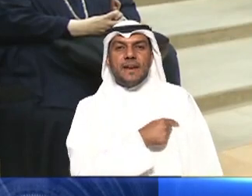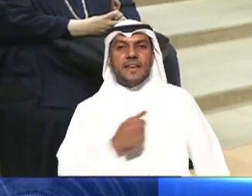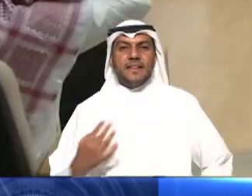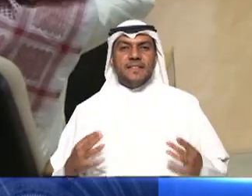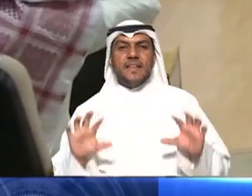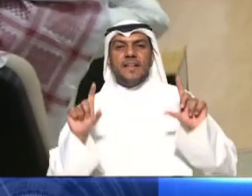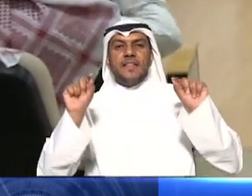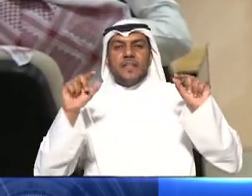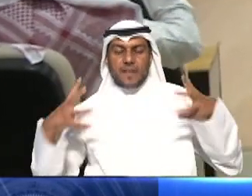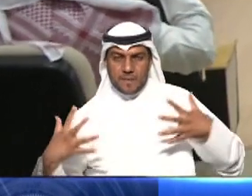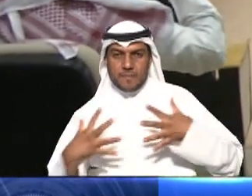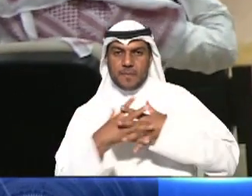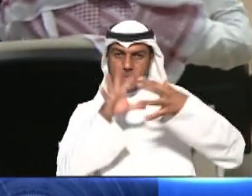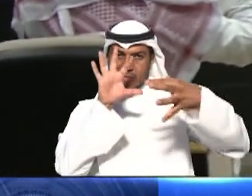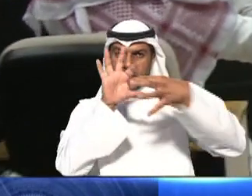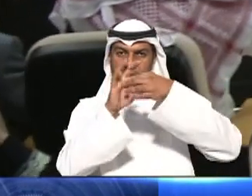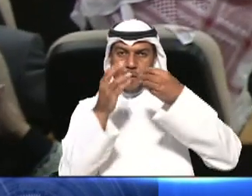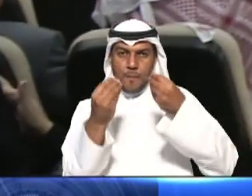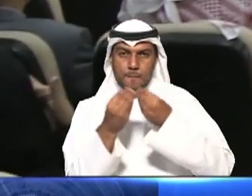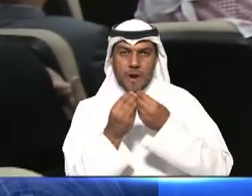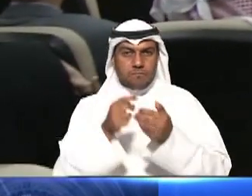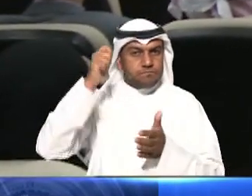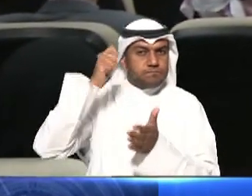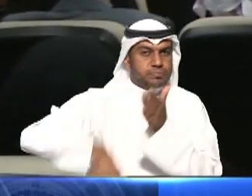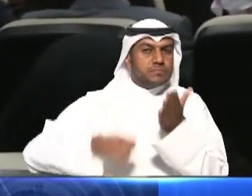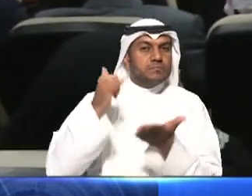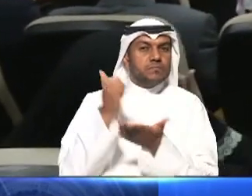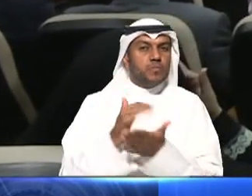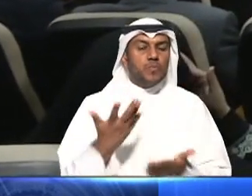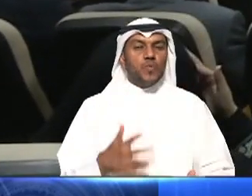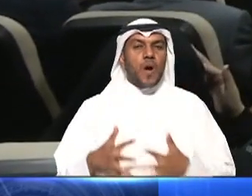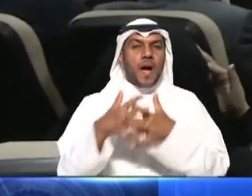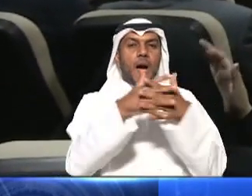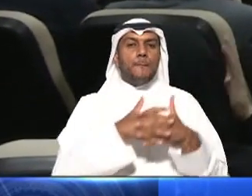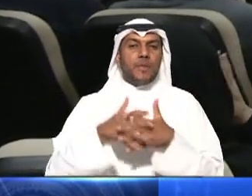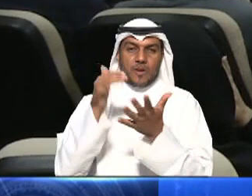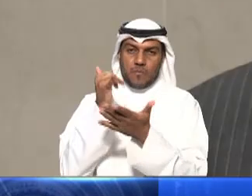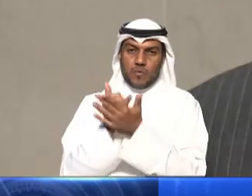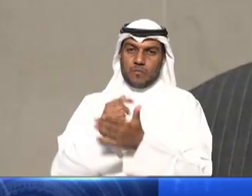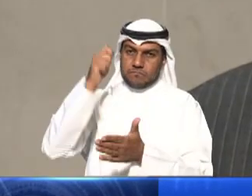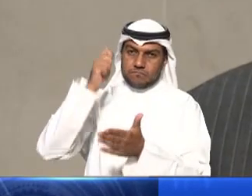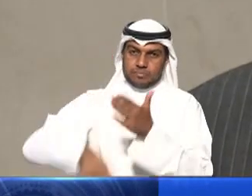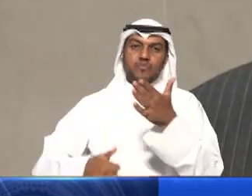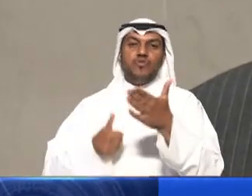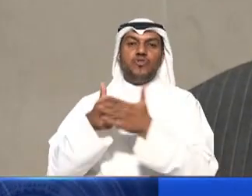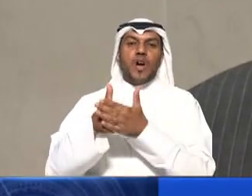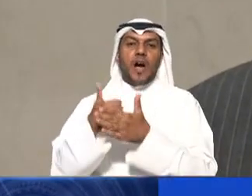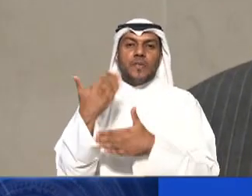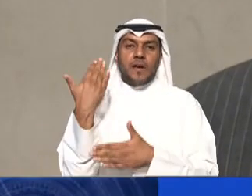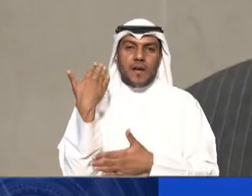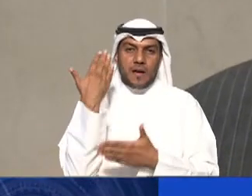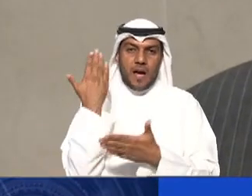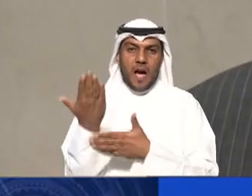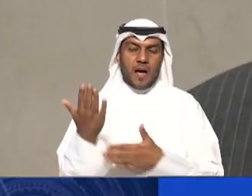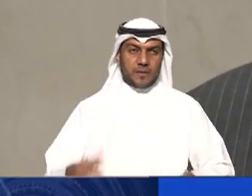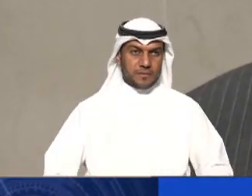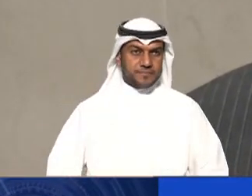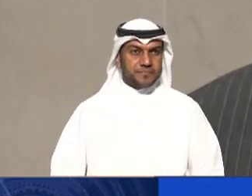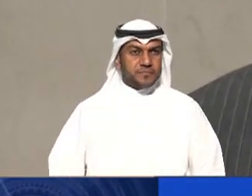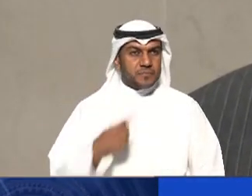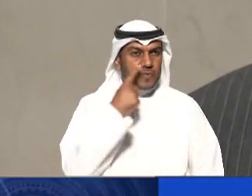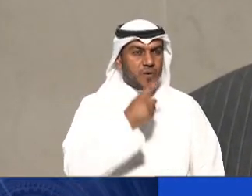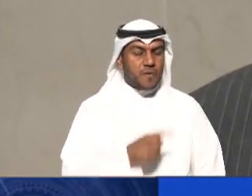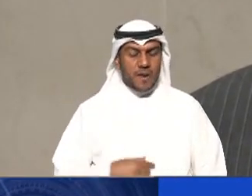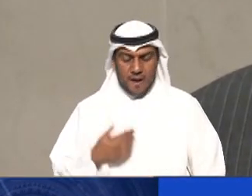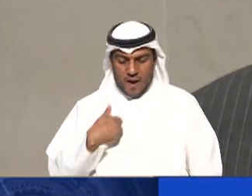برامج علاج النيكوتين من الولايات المتحدة الأمريكية. نستخدم إحنا أساليب محددة بنسميها التحفيز النفسي